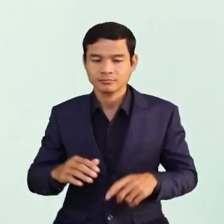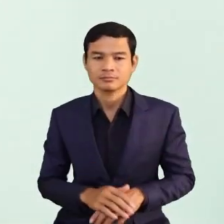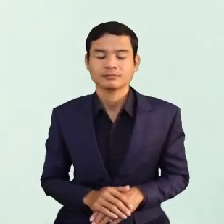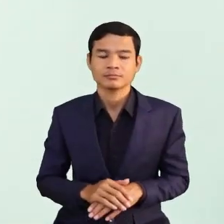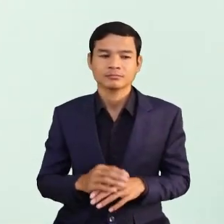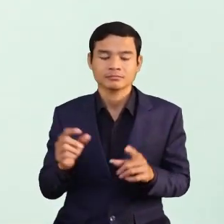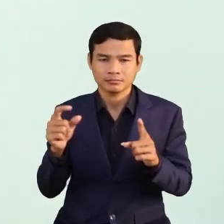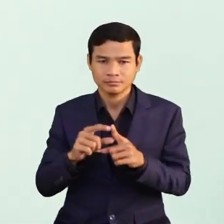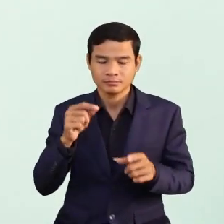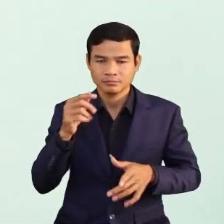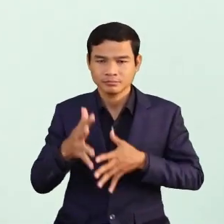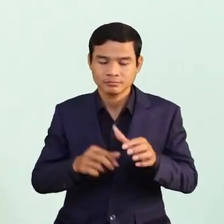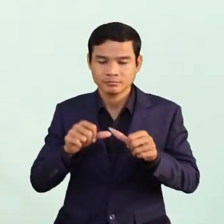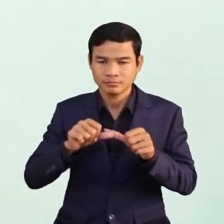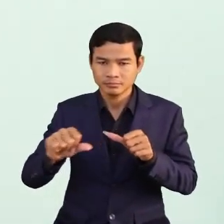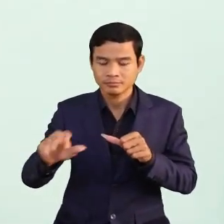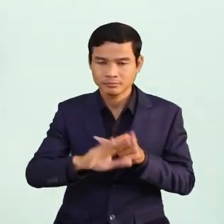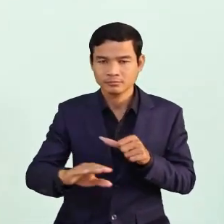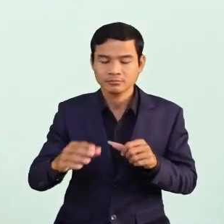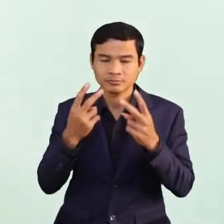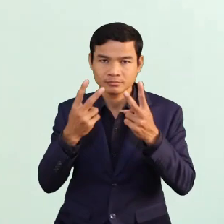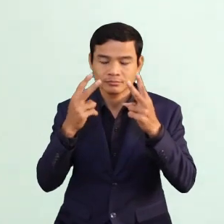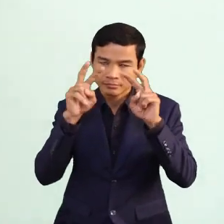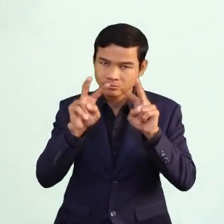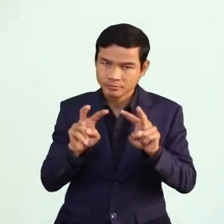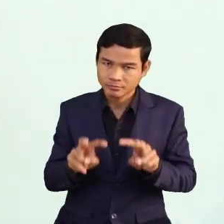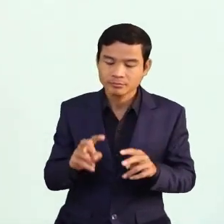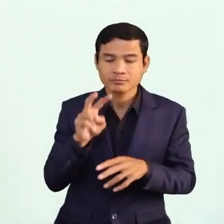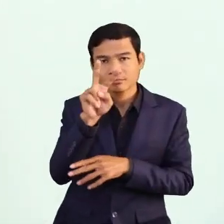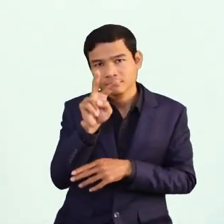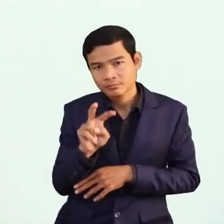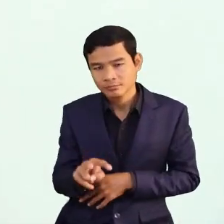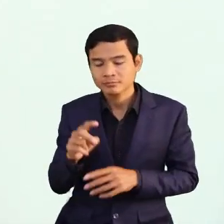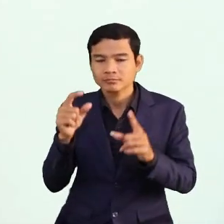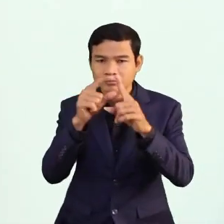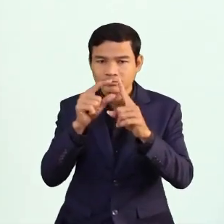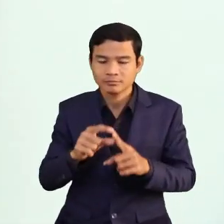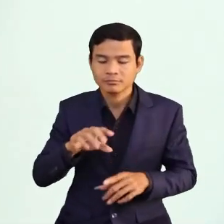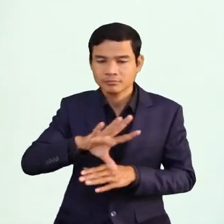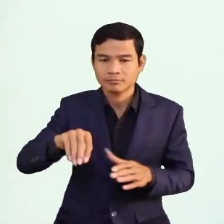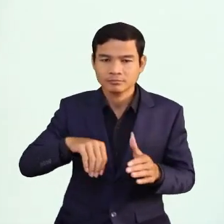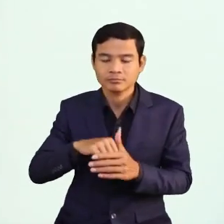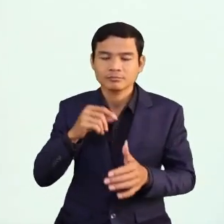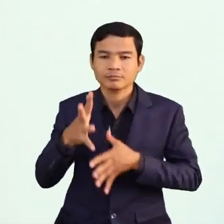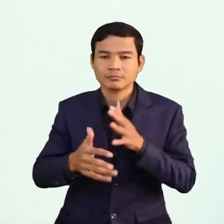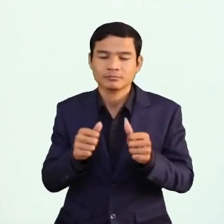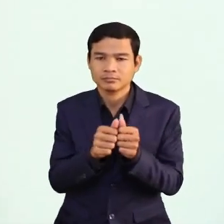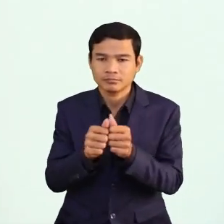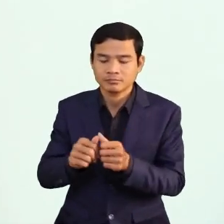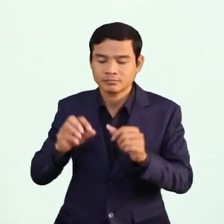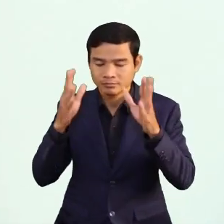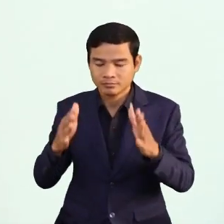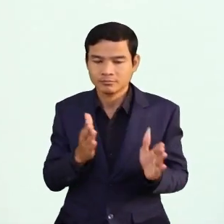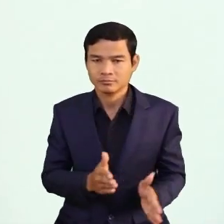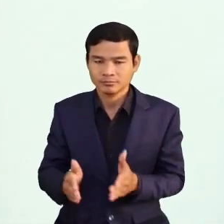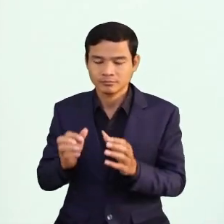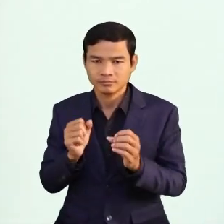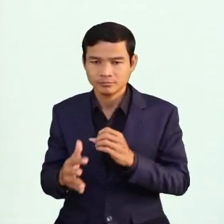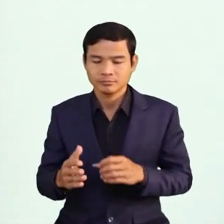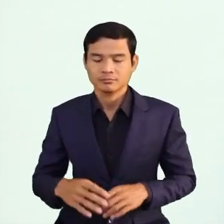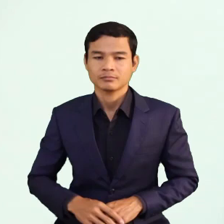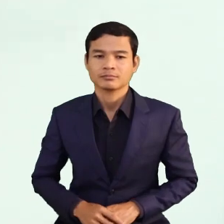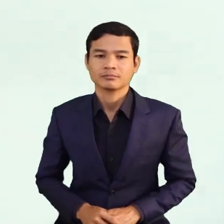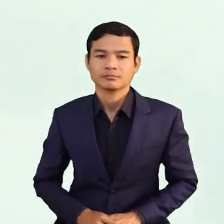បន្តទៅទៀតនេះចូលកូនកូនទាំងអស់គ្នាសង្កេតមើលពាក្យទាំងអស់នេះឡើងវិញហើយចូលរួមអានជាមួយអ្នកគ្រូត្រៀមរួចរាល់ចាប់ផ្ដើម